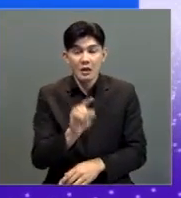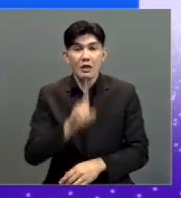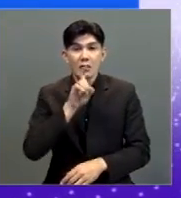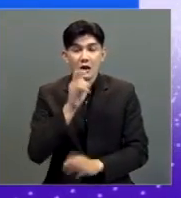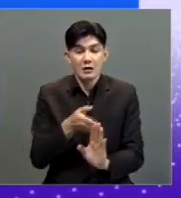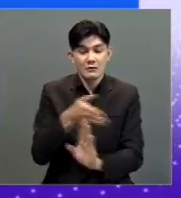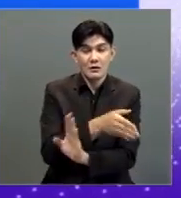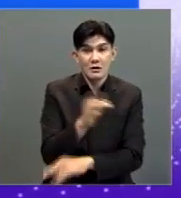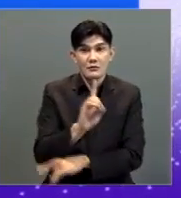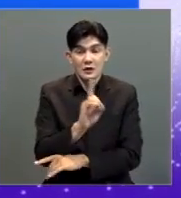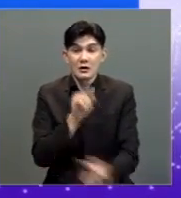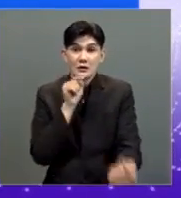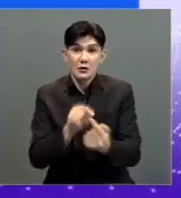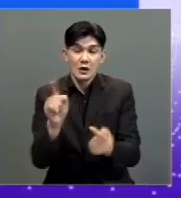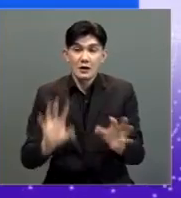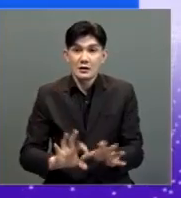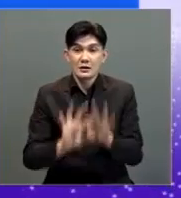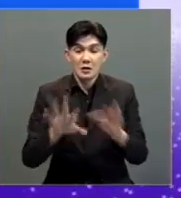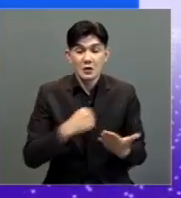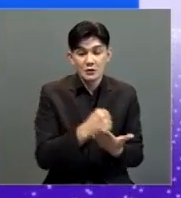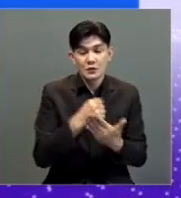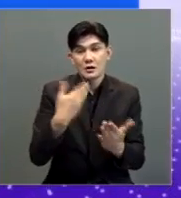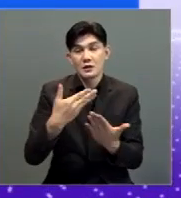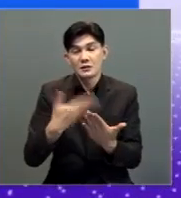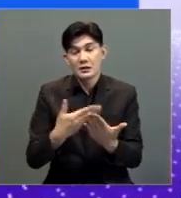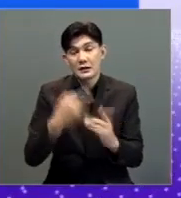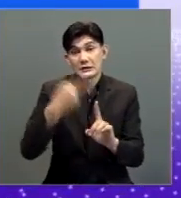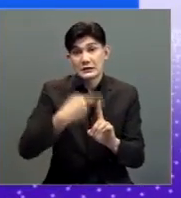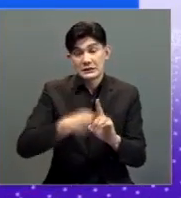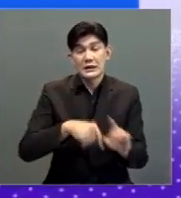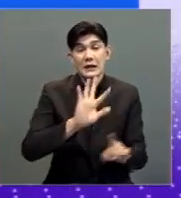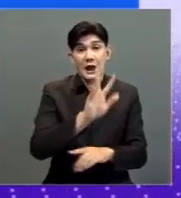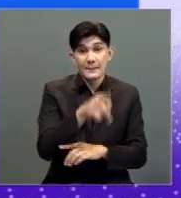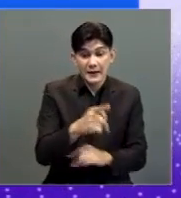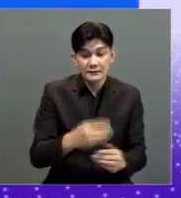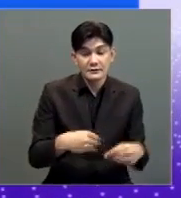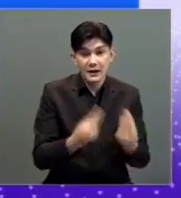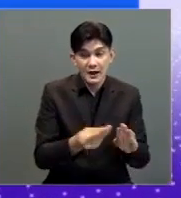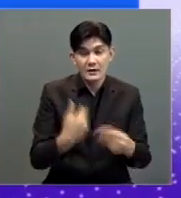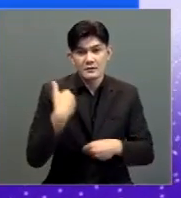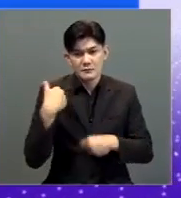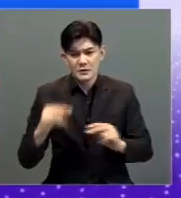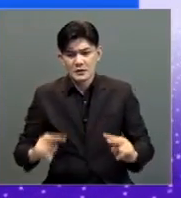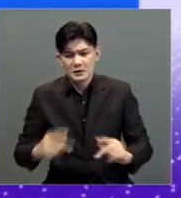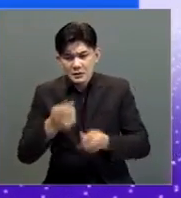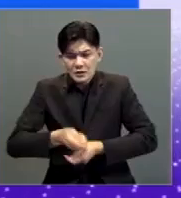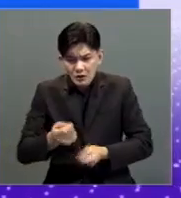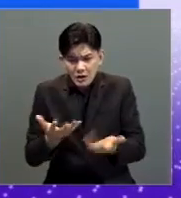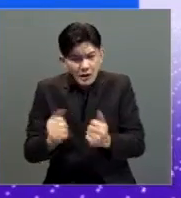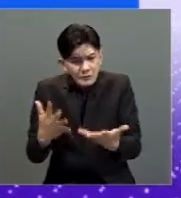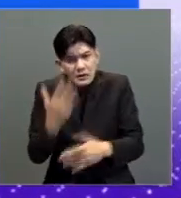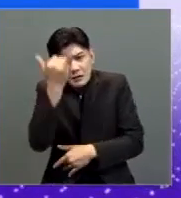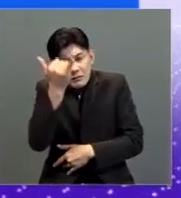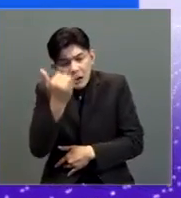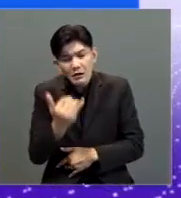านี้ที่เราเคยบอกว่าเรื่องของช่วยเหลือเดือนละ 5,000 บาทหลายคนตั้งคำถามว่าทำไมเกษตรกรจะไม่ได้เกษตรกรก็